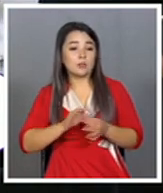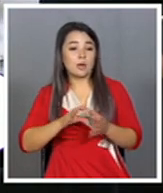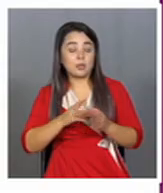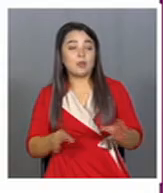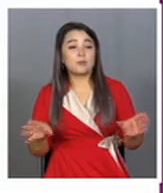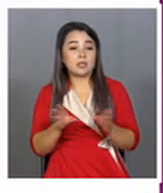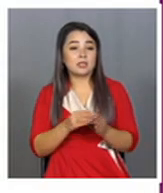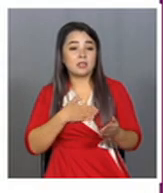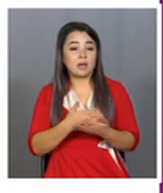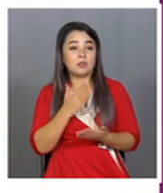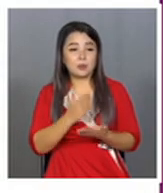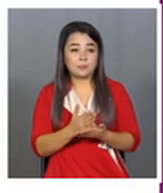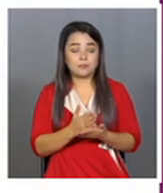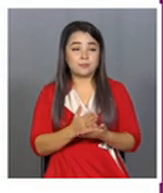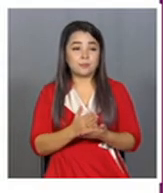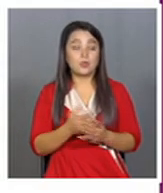біріктірген екен.